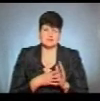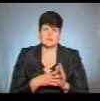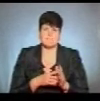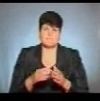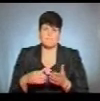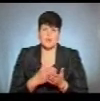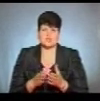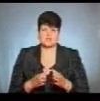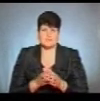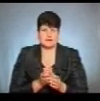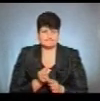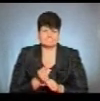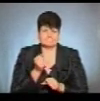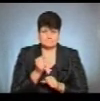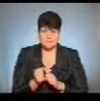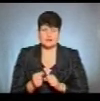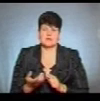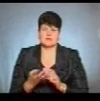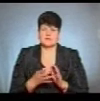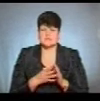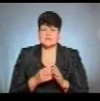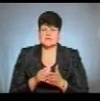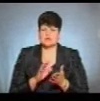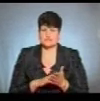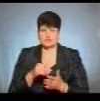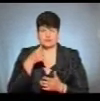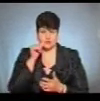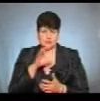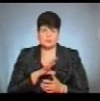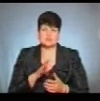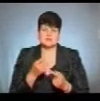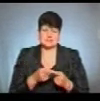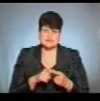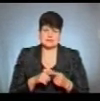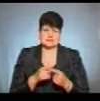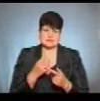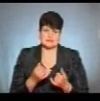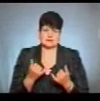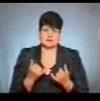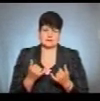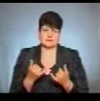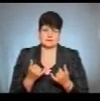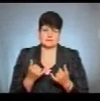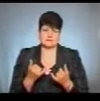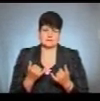22 кандидатів зареєстрували вчора, про це сьогодні повідомив прес-секретар ЦВК Костянтин Хівренко.